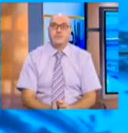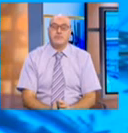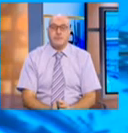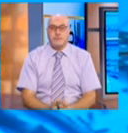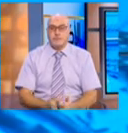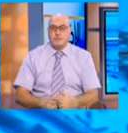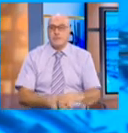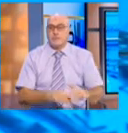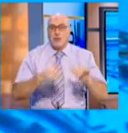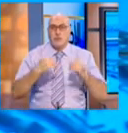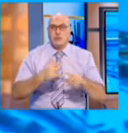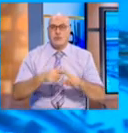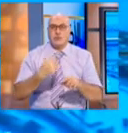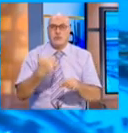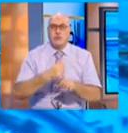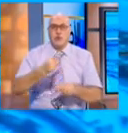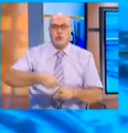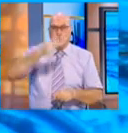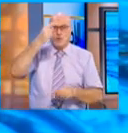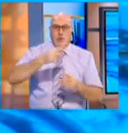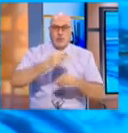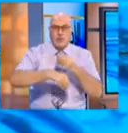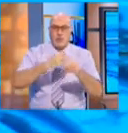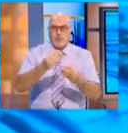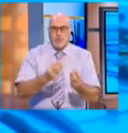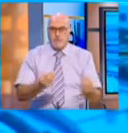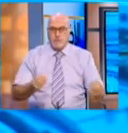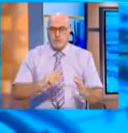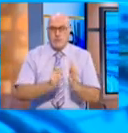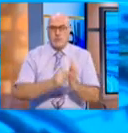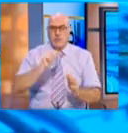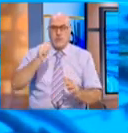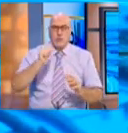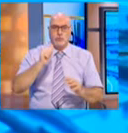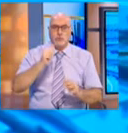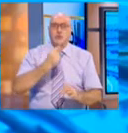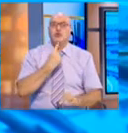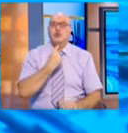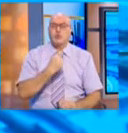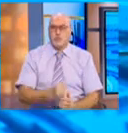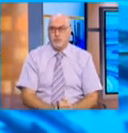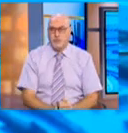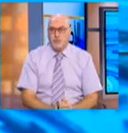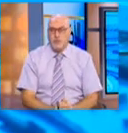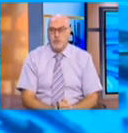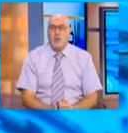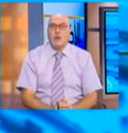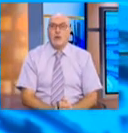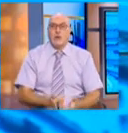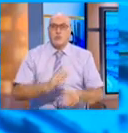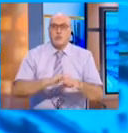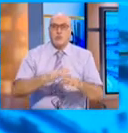تحيي الجزائر اليوم العالمي للطفل المصادف للفاتح جوان من كل سنة. وبالمناسبة جدد